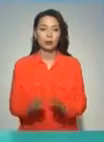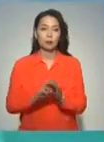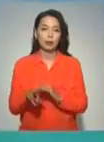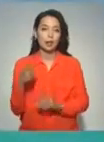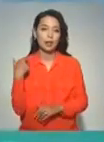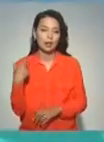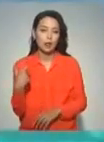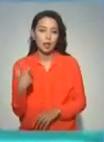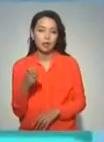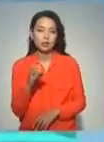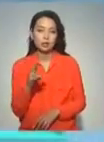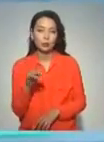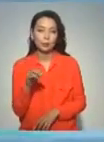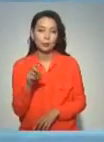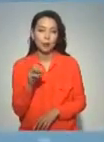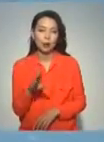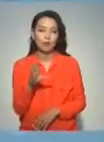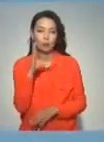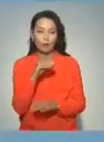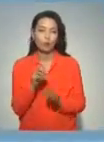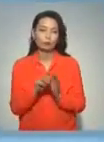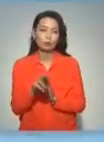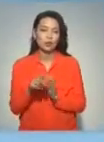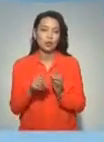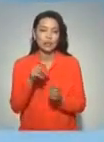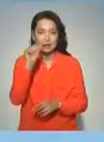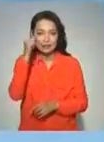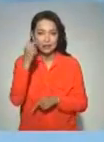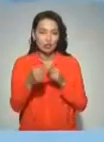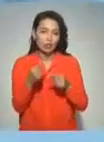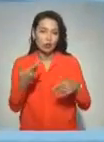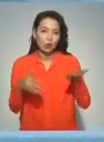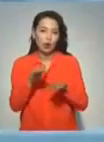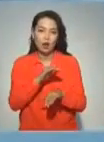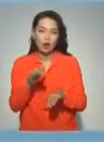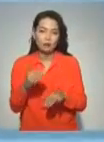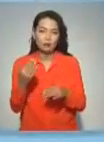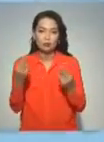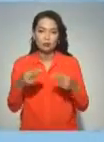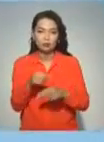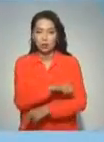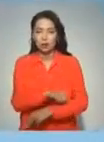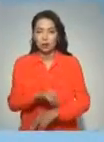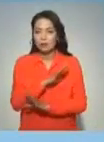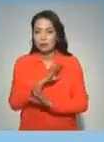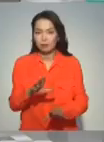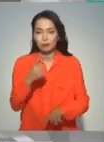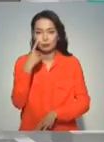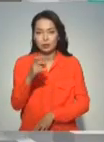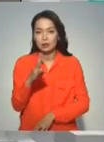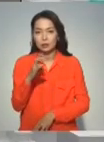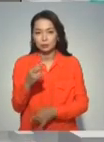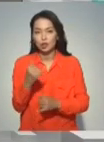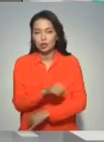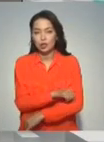Беглый генерал Серик Кудебаев мог уйти в Кыргызстан через горы. Официальные пункты пропуска через границу он не пересекал, заявляют в КНБ. Сейчас